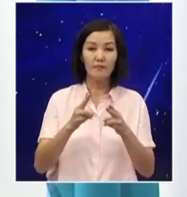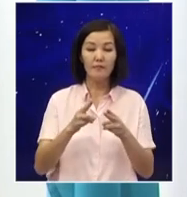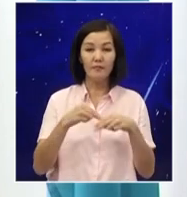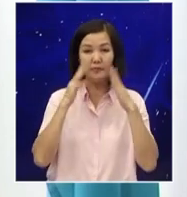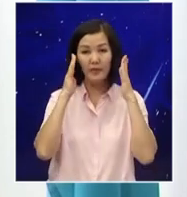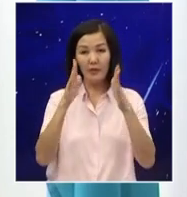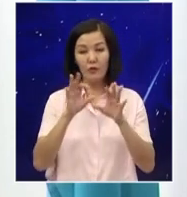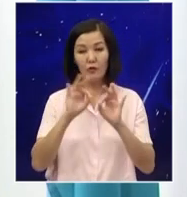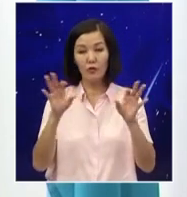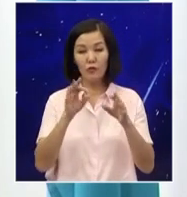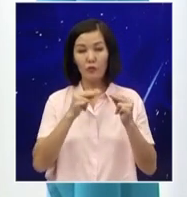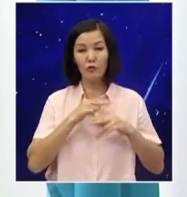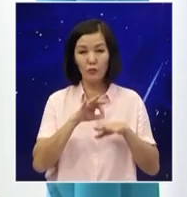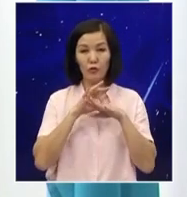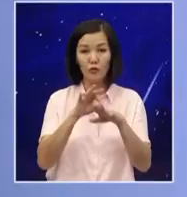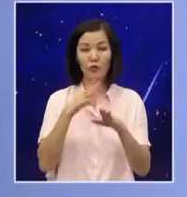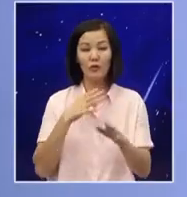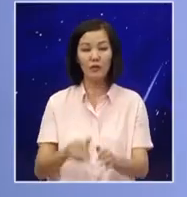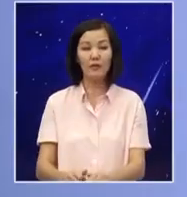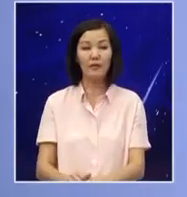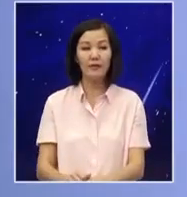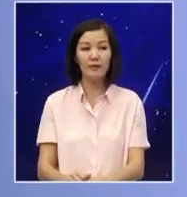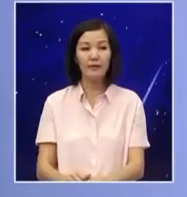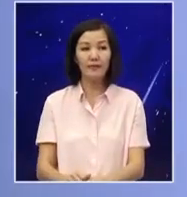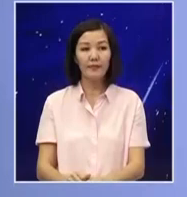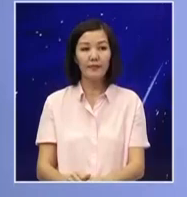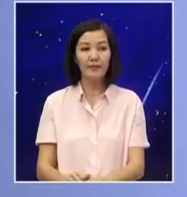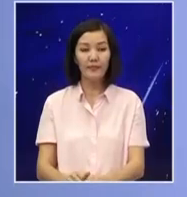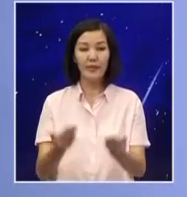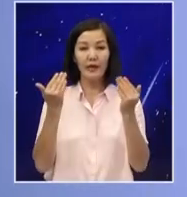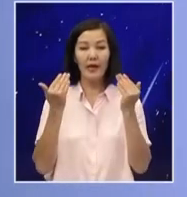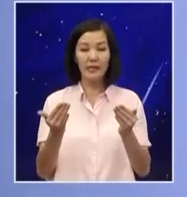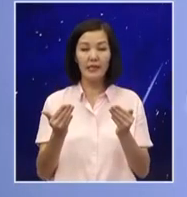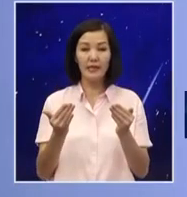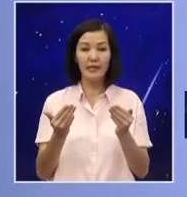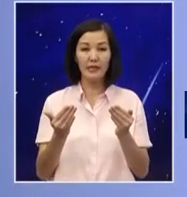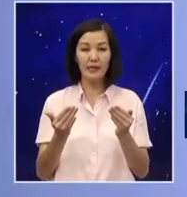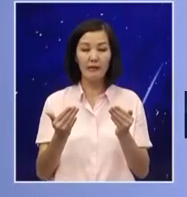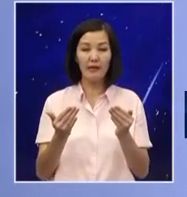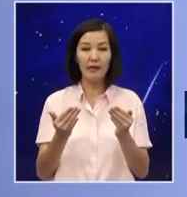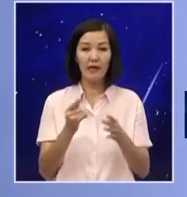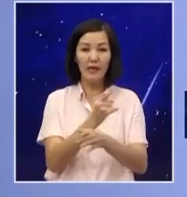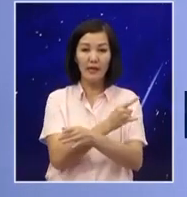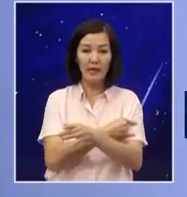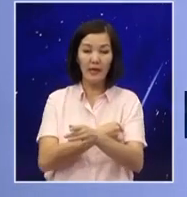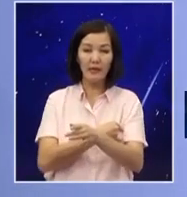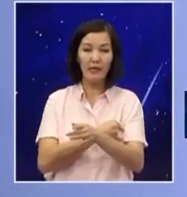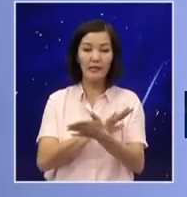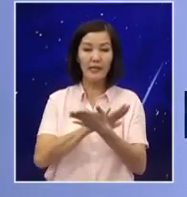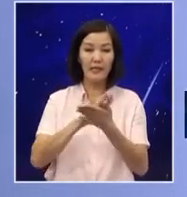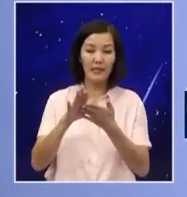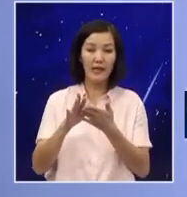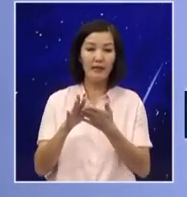туралы түсіндірме жұмыстар жүргіздік. Штаттық режимде оқитын мектептердің барлығында санитарлық талаптар өте